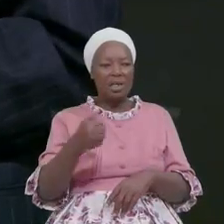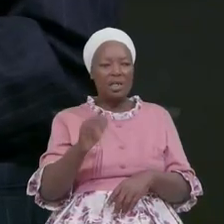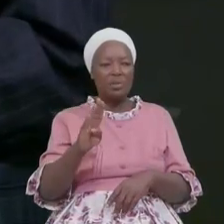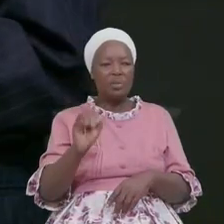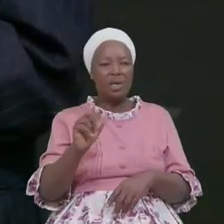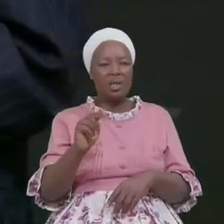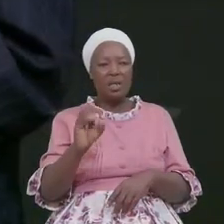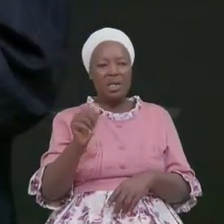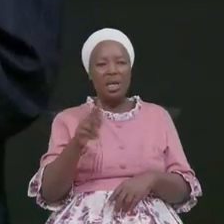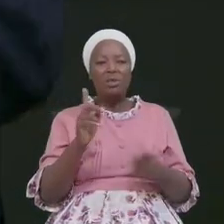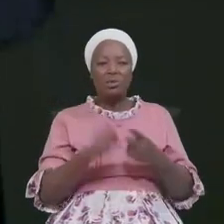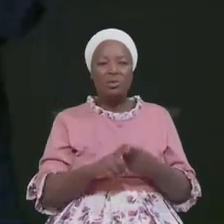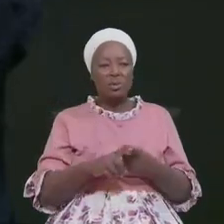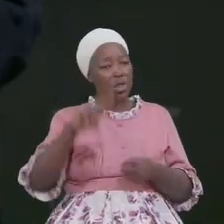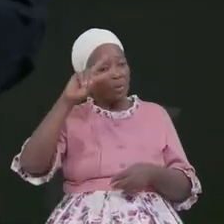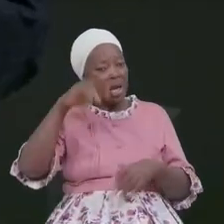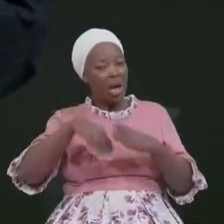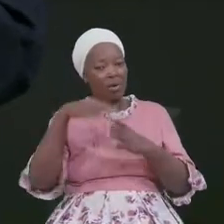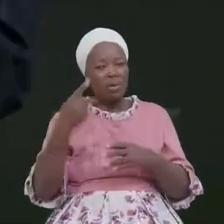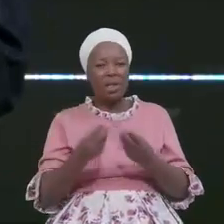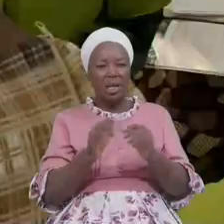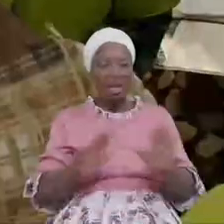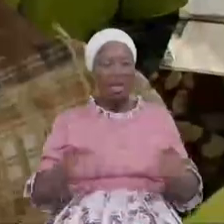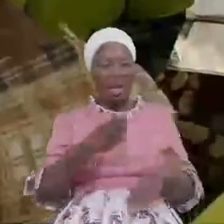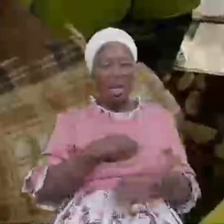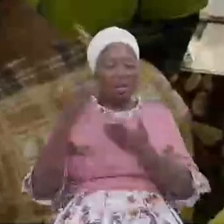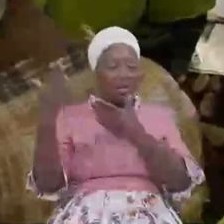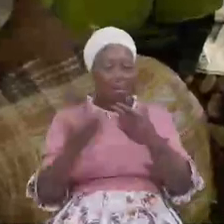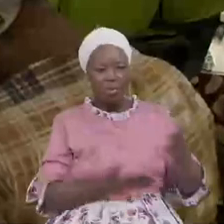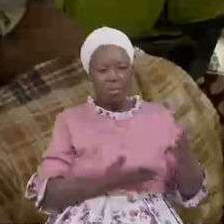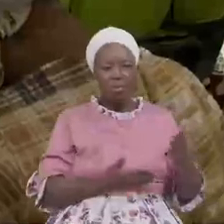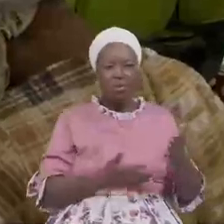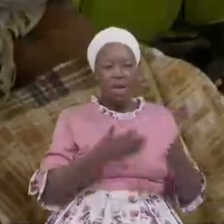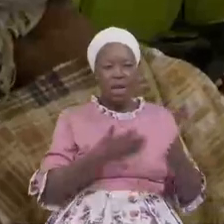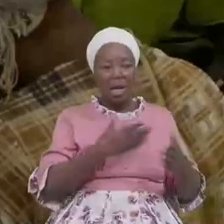Et je lui fis un rapport avec droiture de cœur.